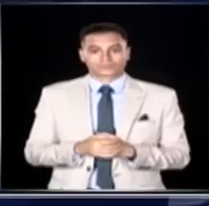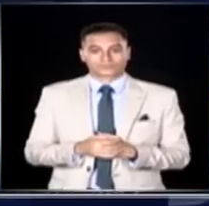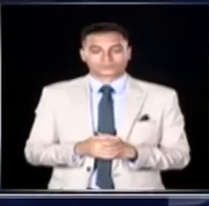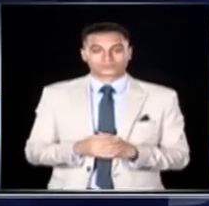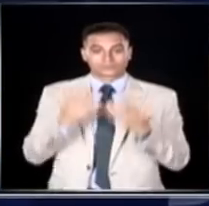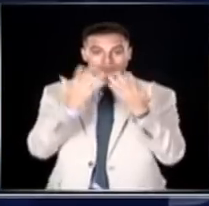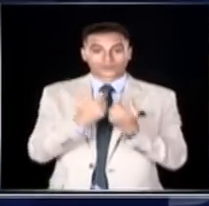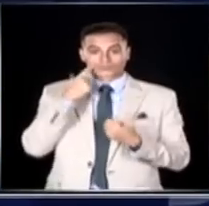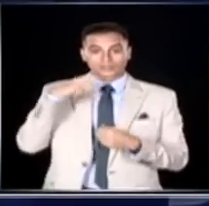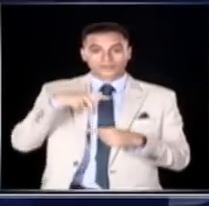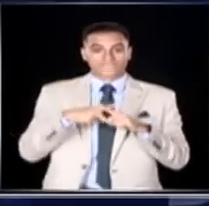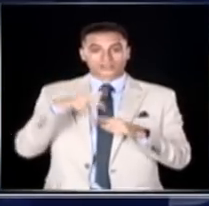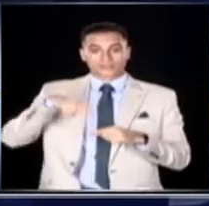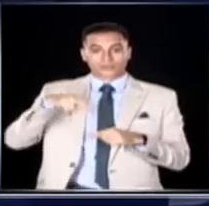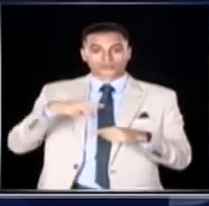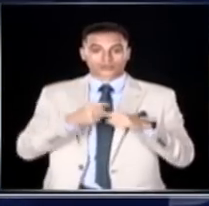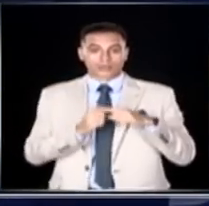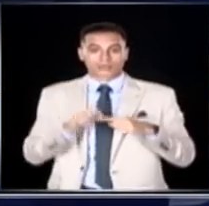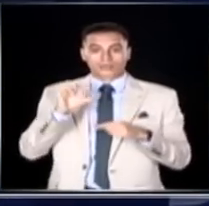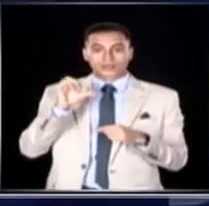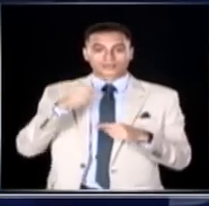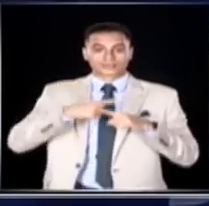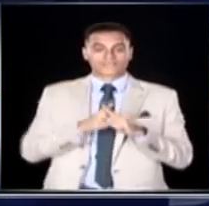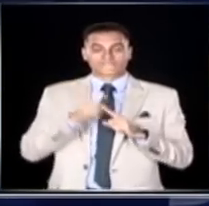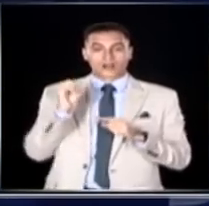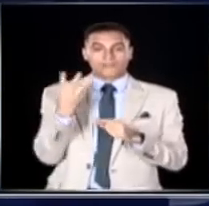حل المساله الاتيه: 8 في 18